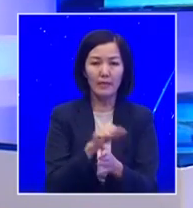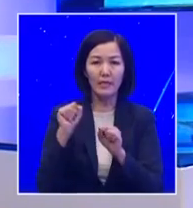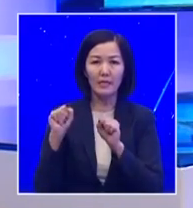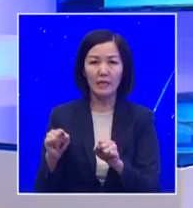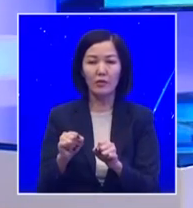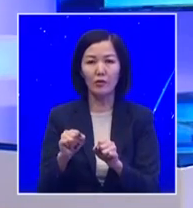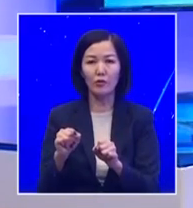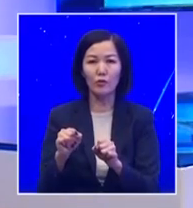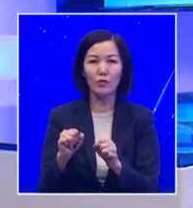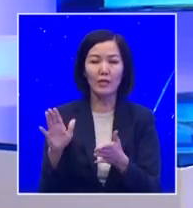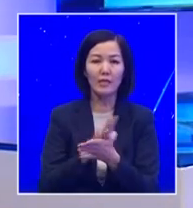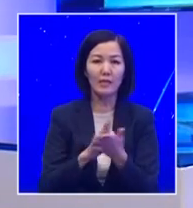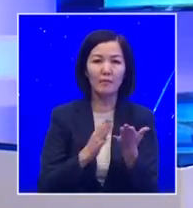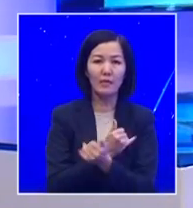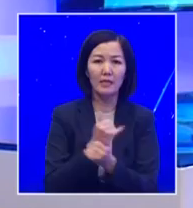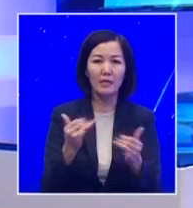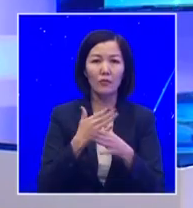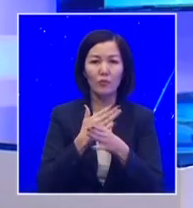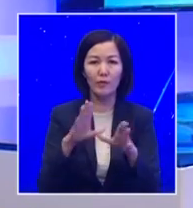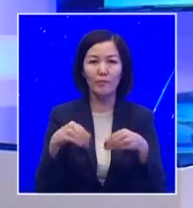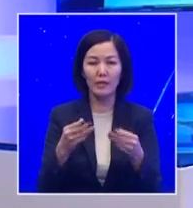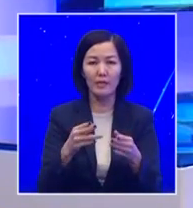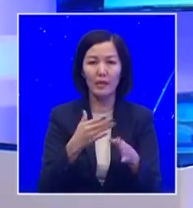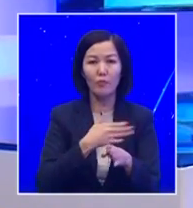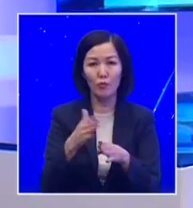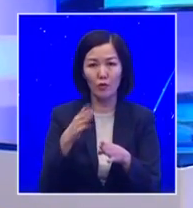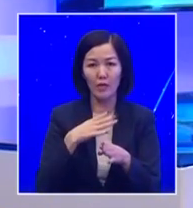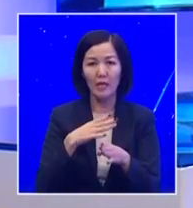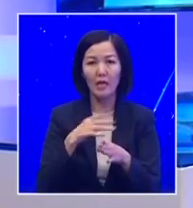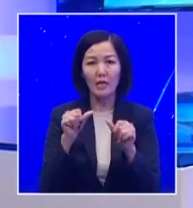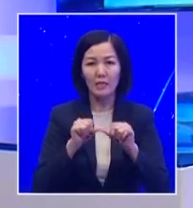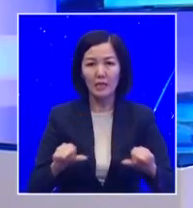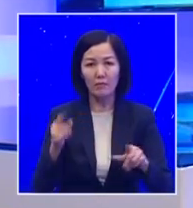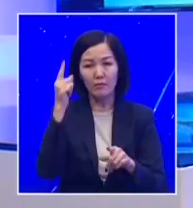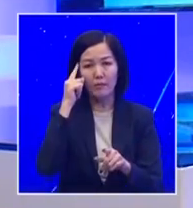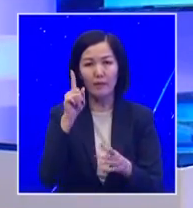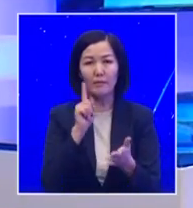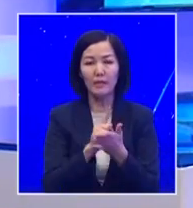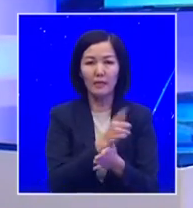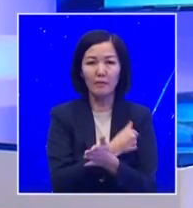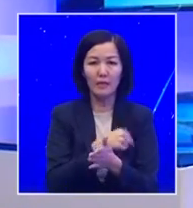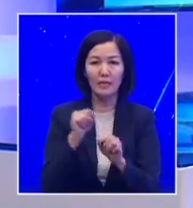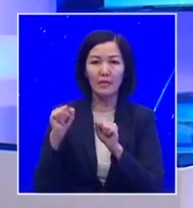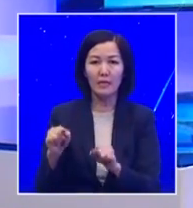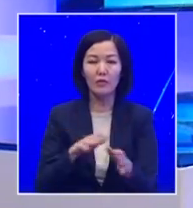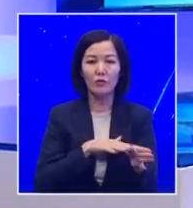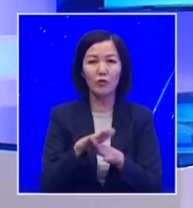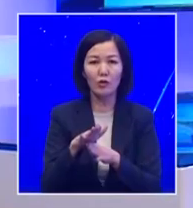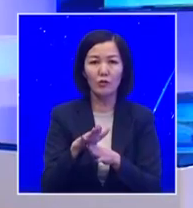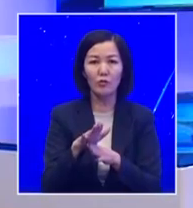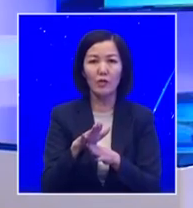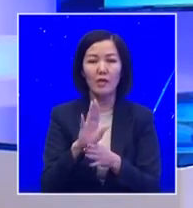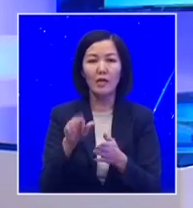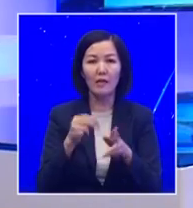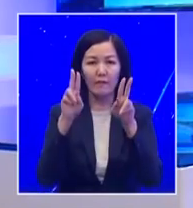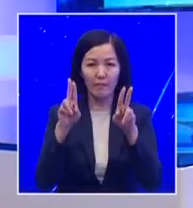мен кепілдендірілген тегін медициналық көмек көлемі шеңберінде қарастырылған. Сарапшылар пікірінше, міндетті медициналық сақтандыруды жүзеге асырудың